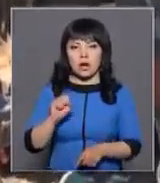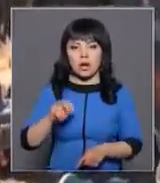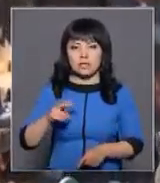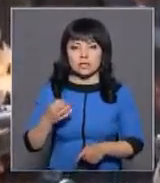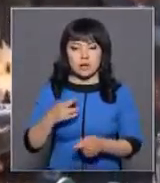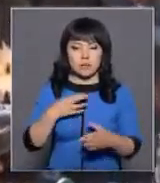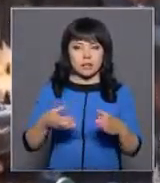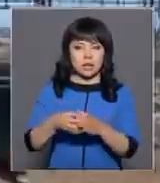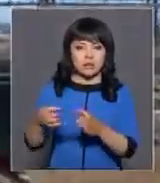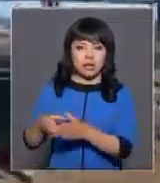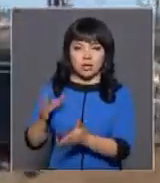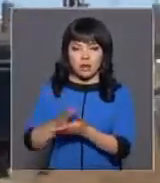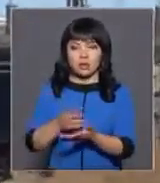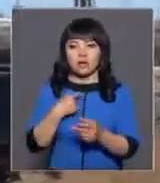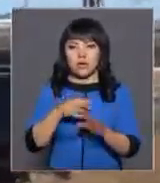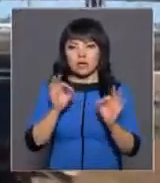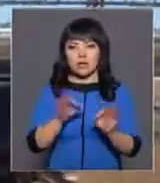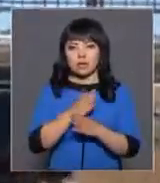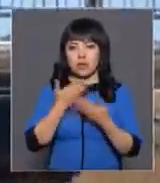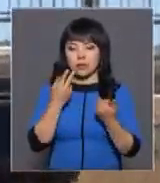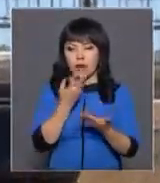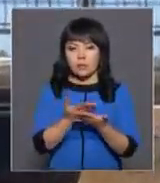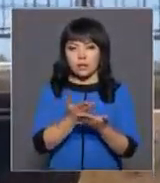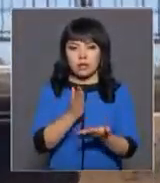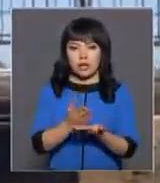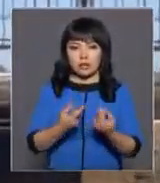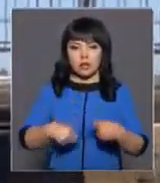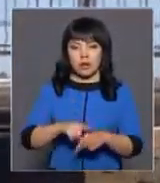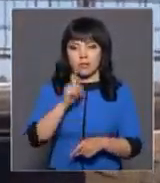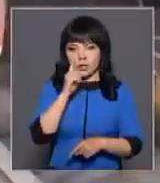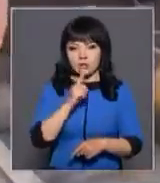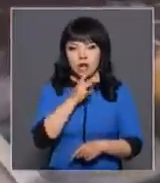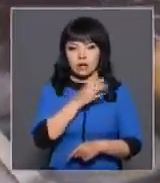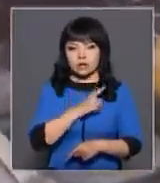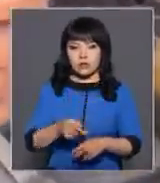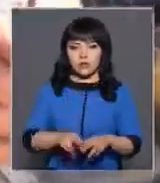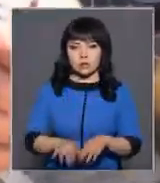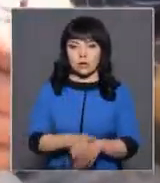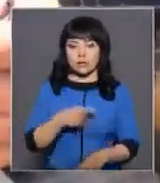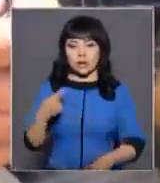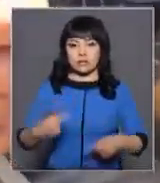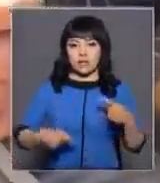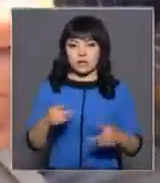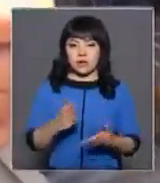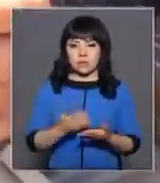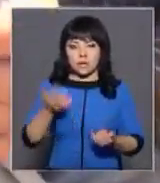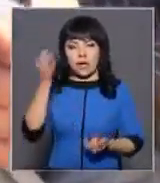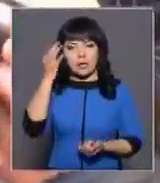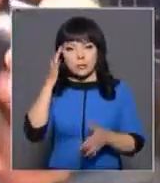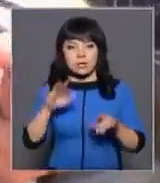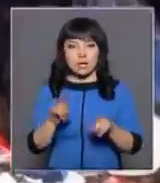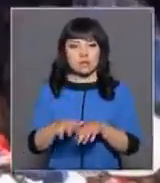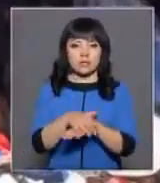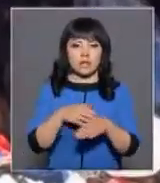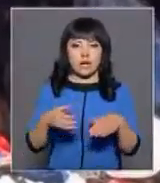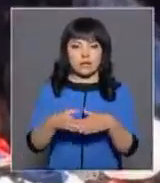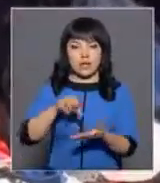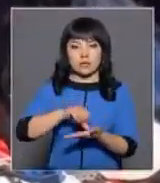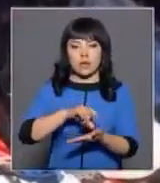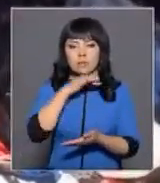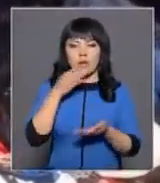растамай отыр. Жалпы Адан қаласындағы қақтығыстар 1,5 ай бойы жалғасып жатыр. Алайда араб теңізіндегі маңызды порт